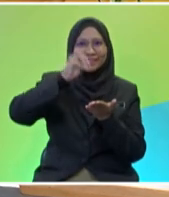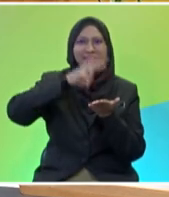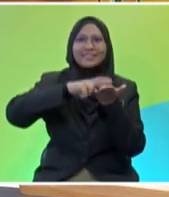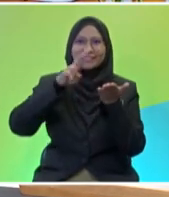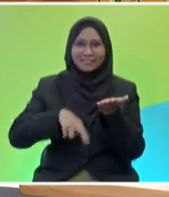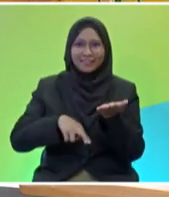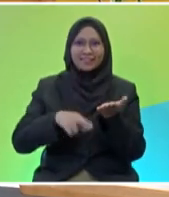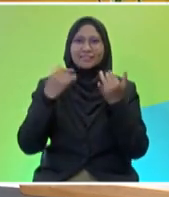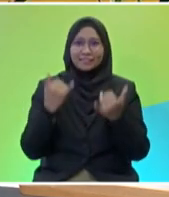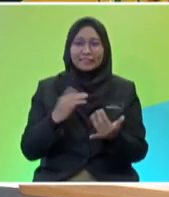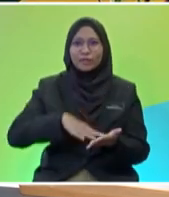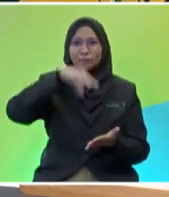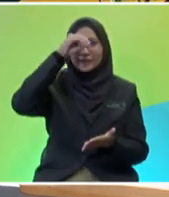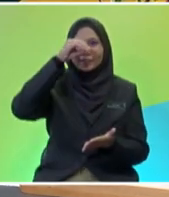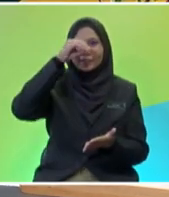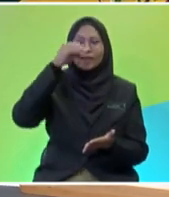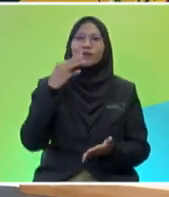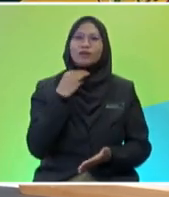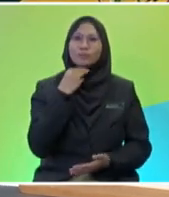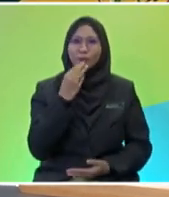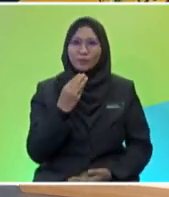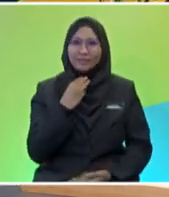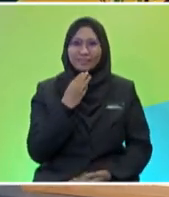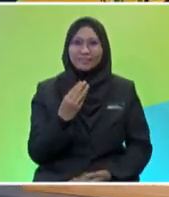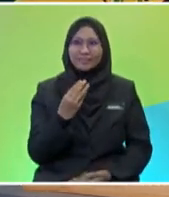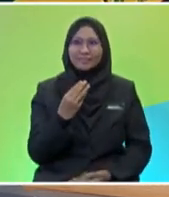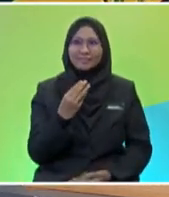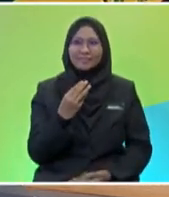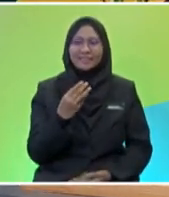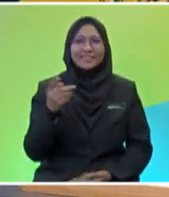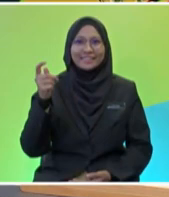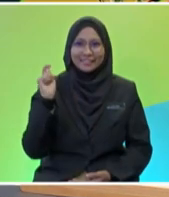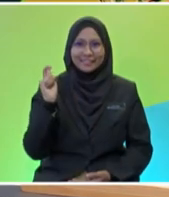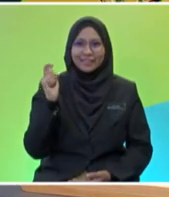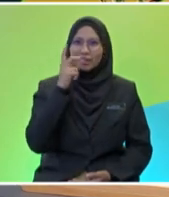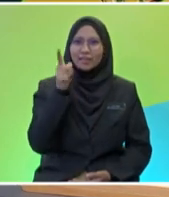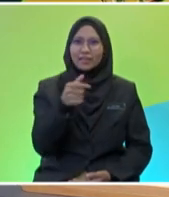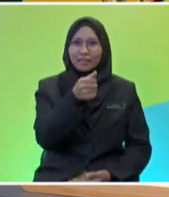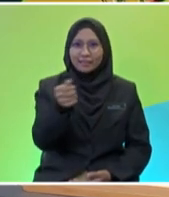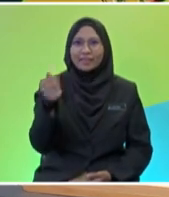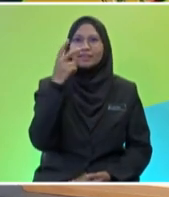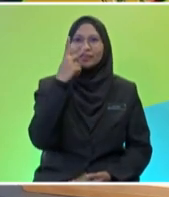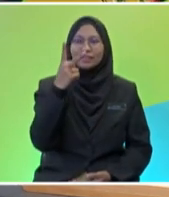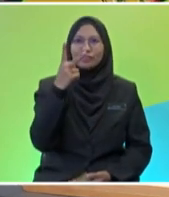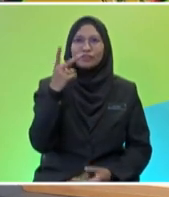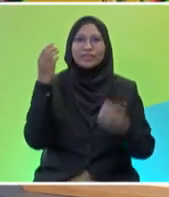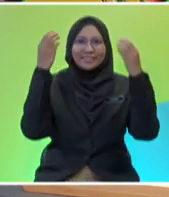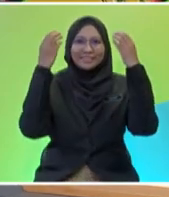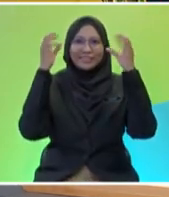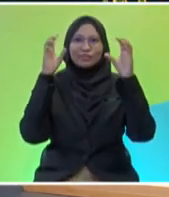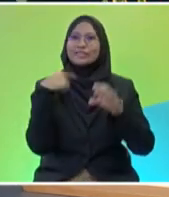belajar mata pelajaran Pendidikan modern seperti tadi juga anda telah melihat profil guru kita pada hari ini